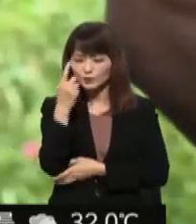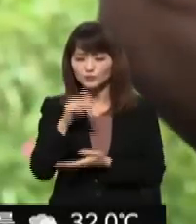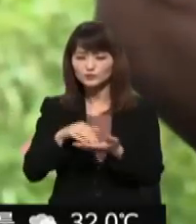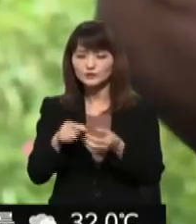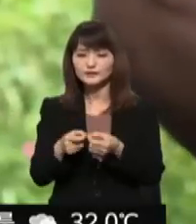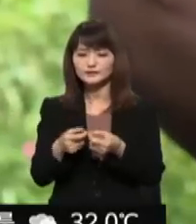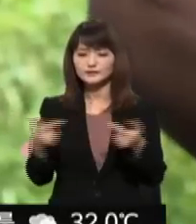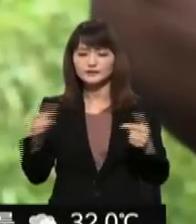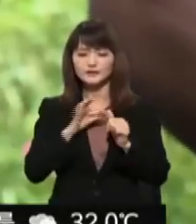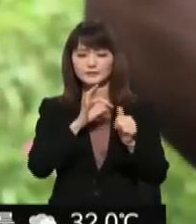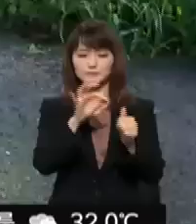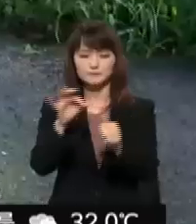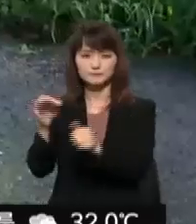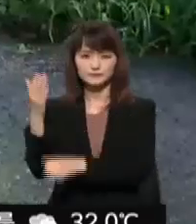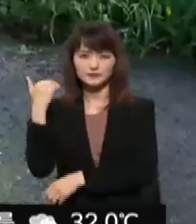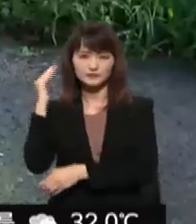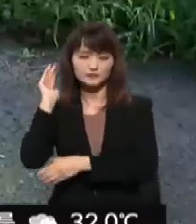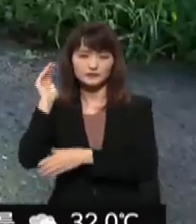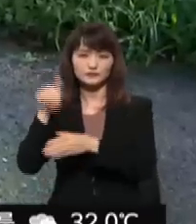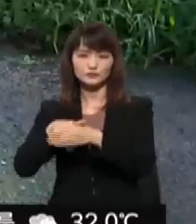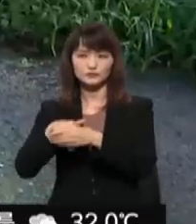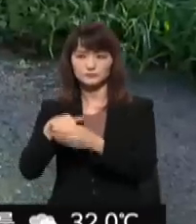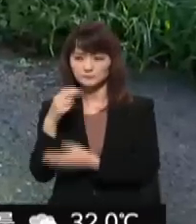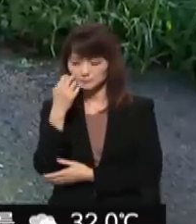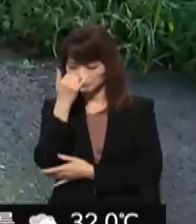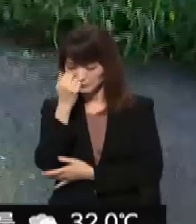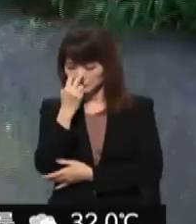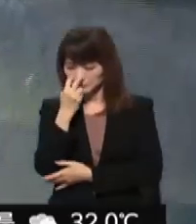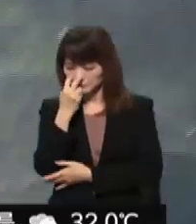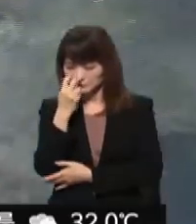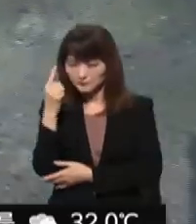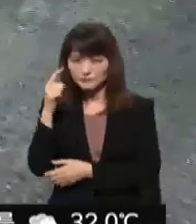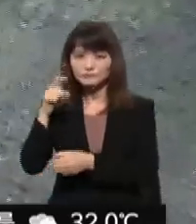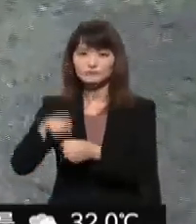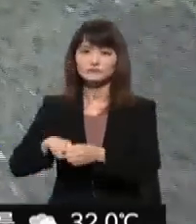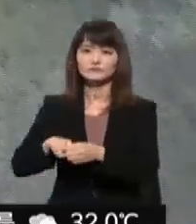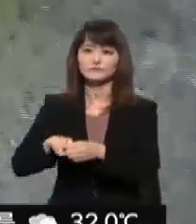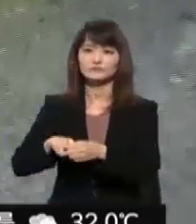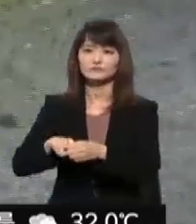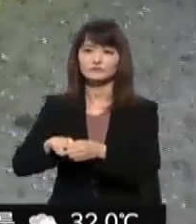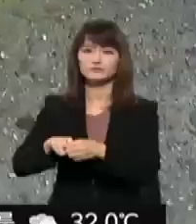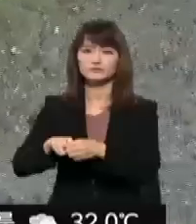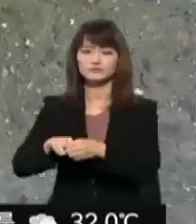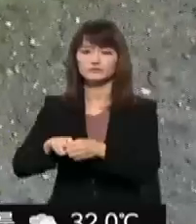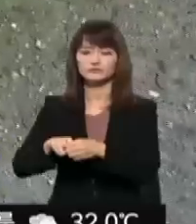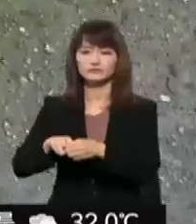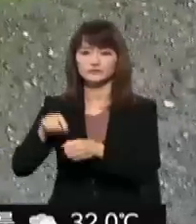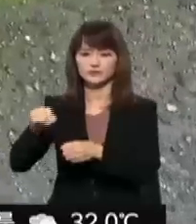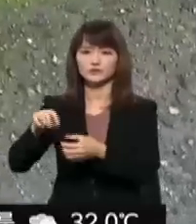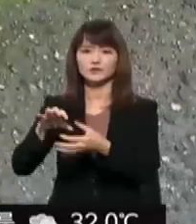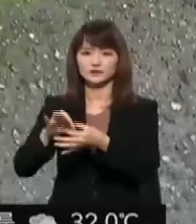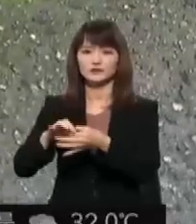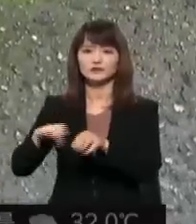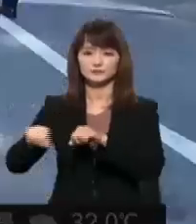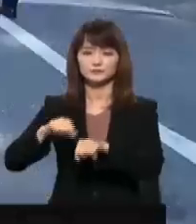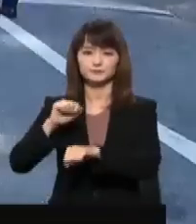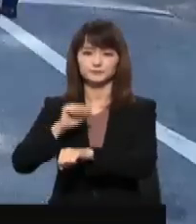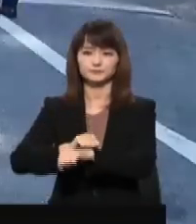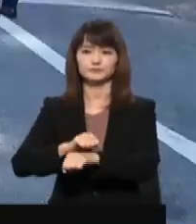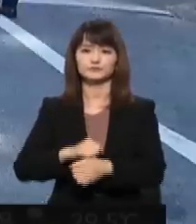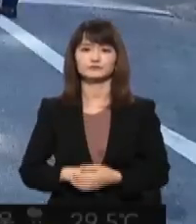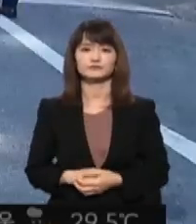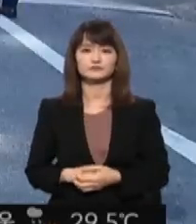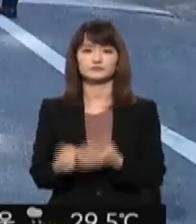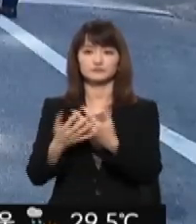전직 대통령에 대한 예후 차원에서 또 시위가 극심해지고 있기 때문에 잘하신 거라고 보고 저는 이제